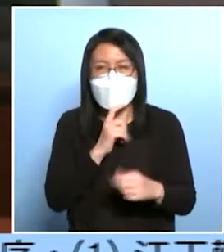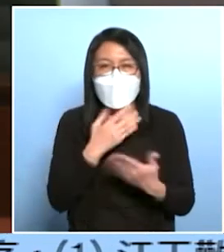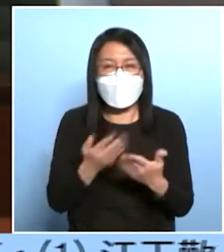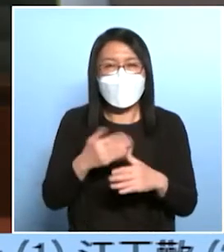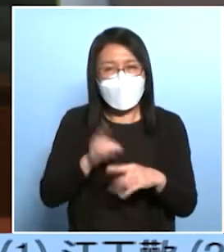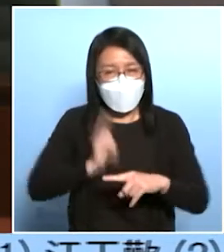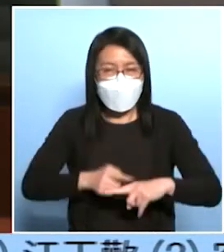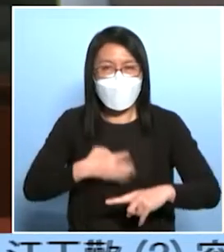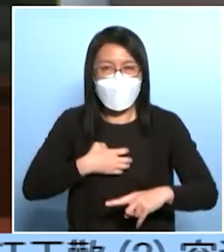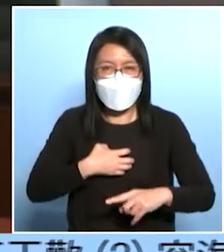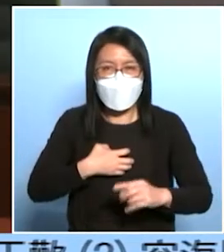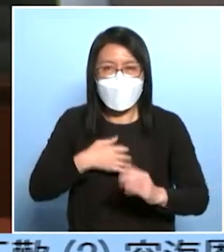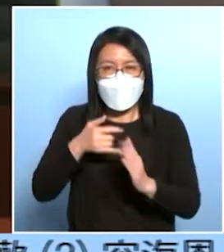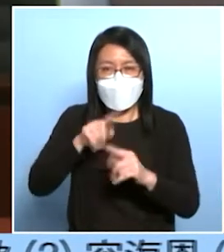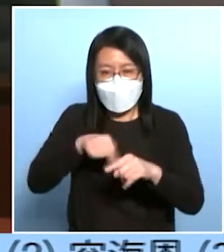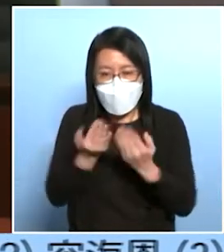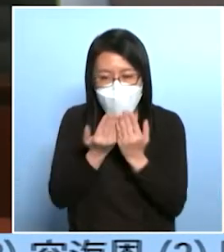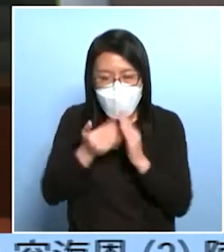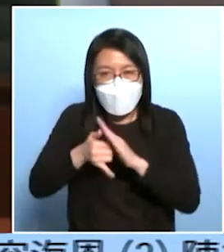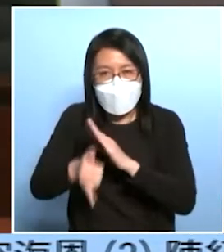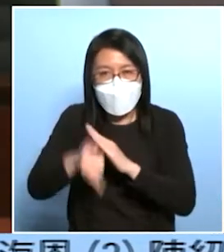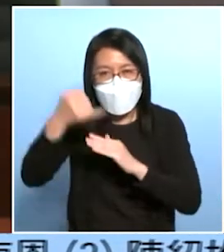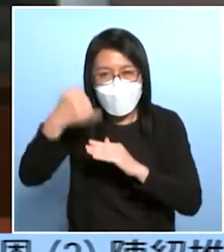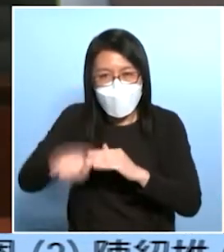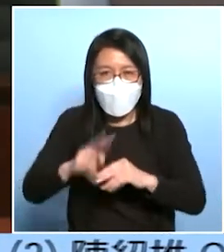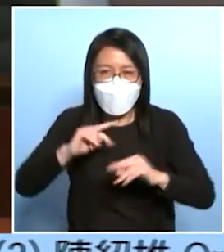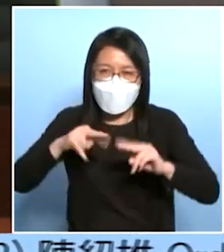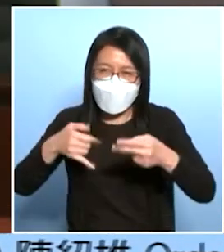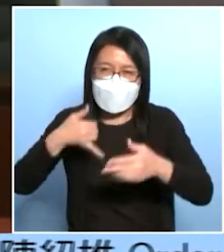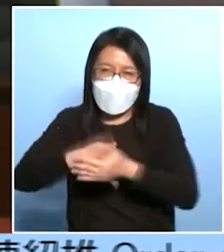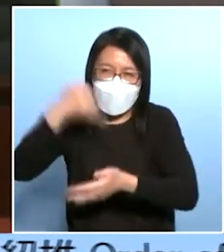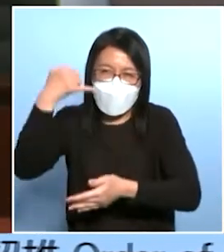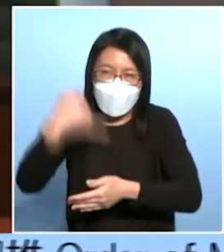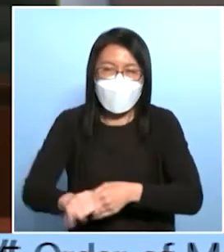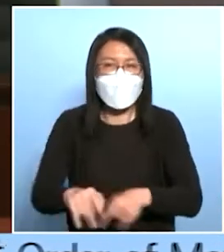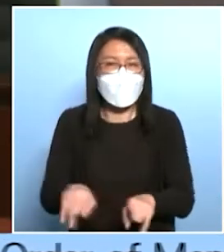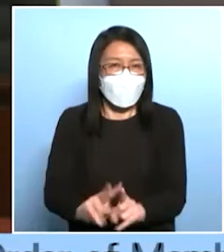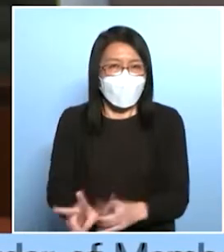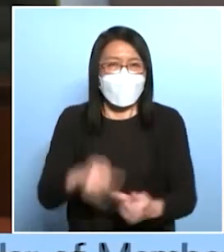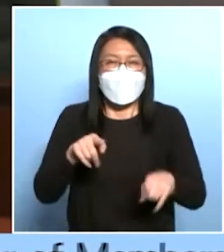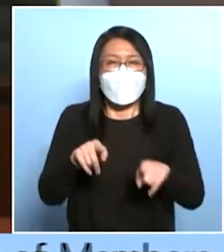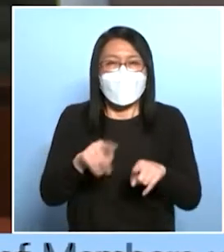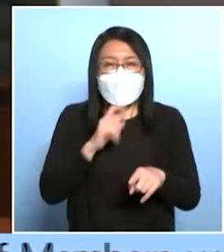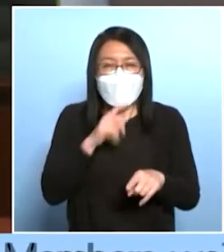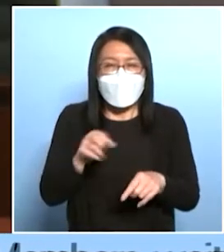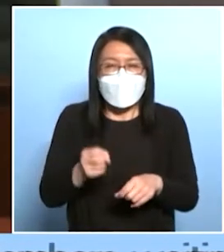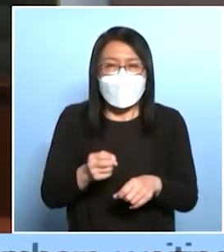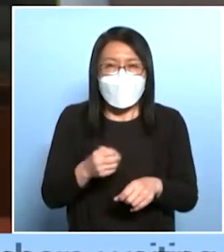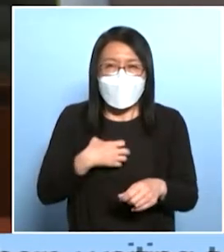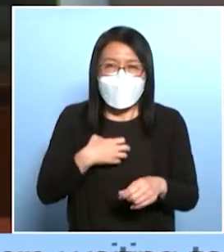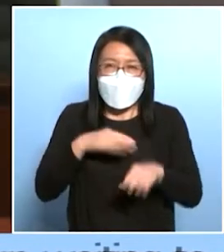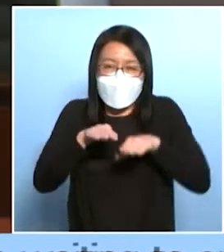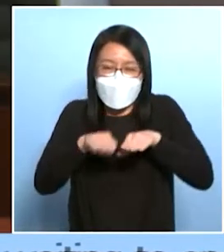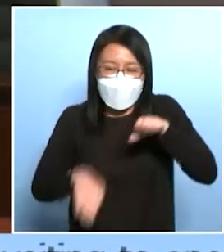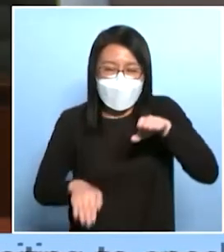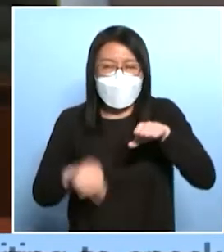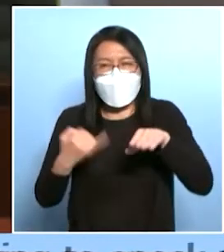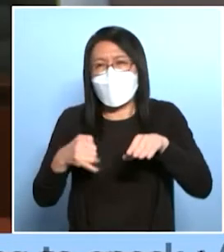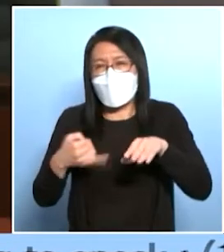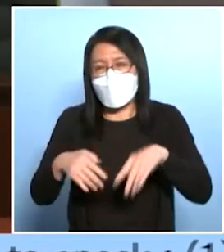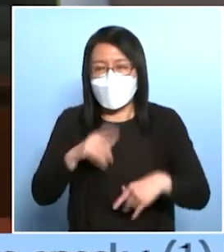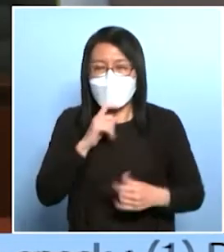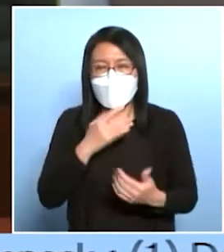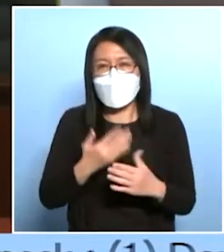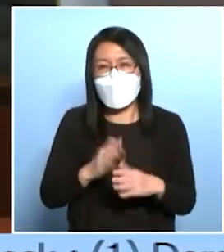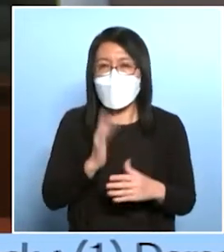的覺得入不到大學就好像少了一些發展的機會，同埋就會覺得甚至乎是低人一等樣，所以他們很